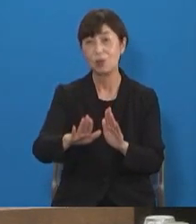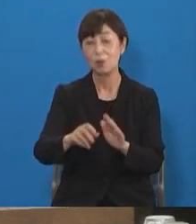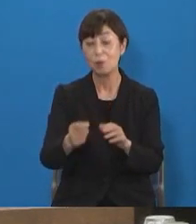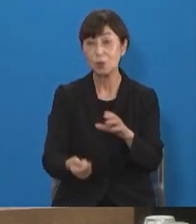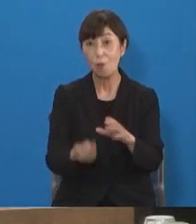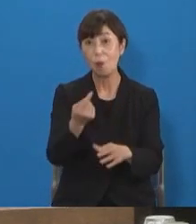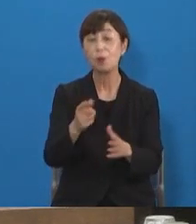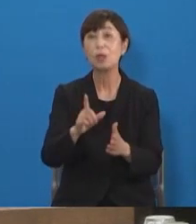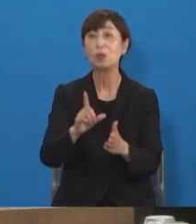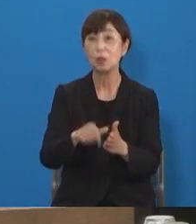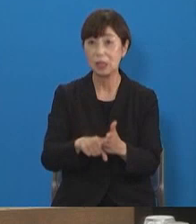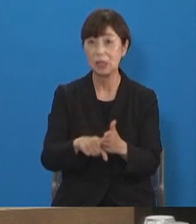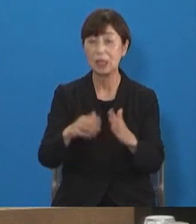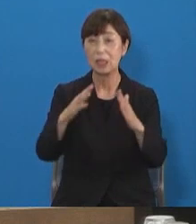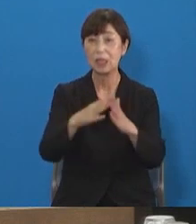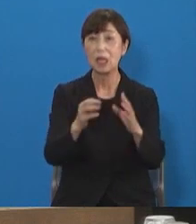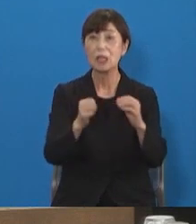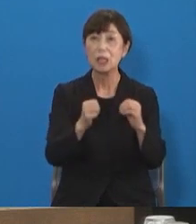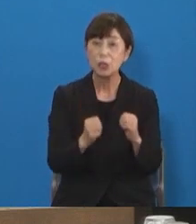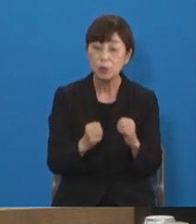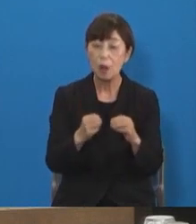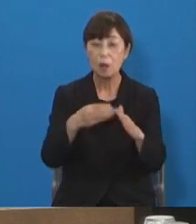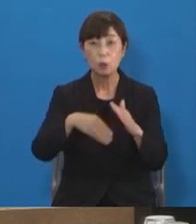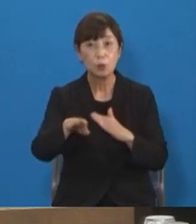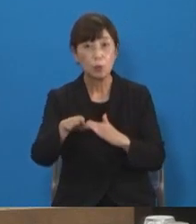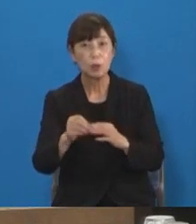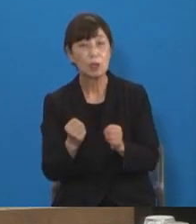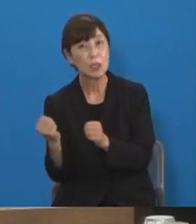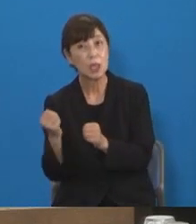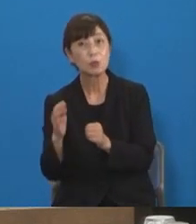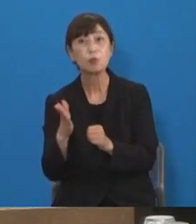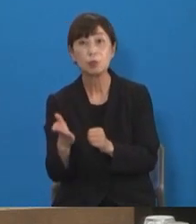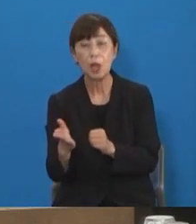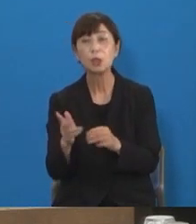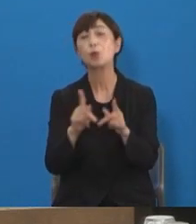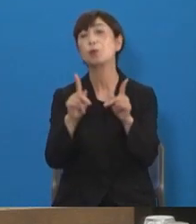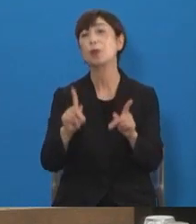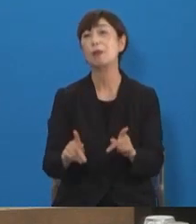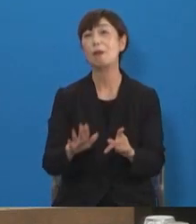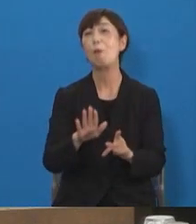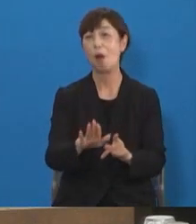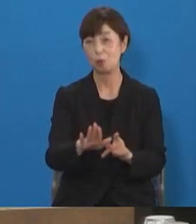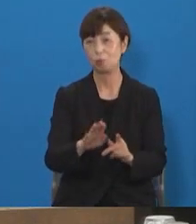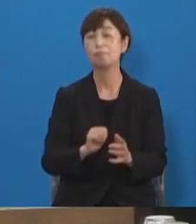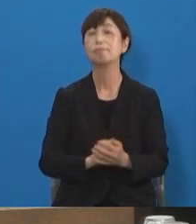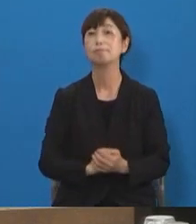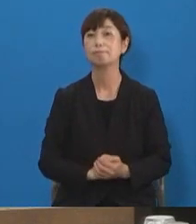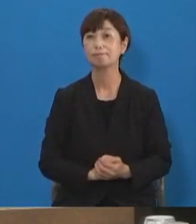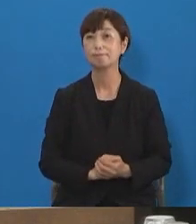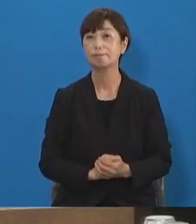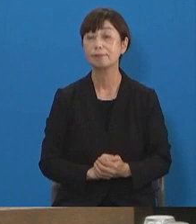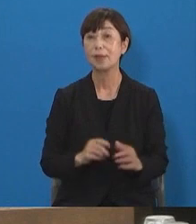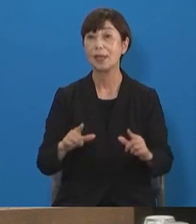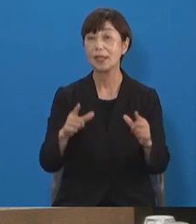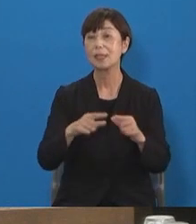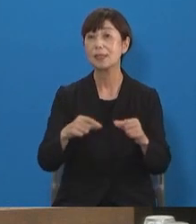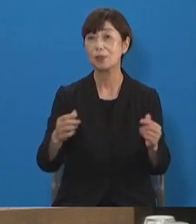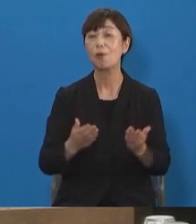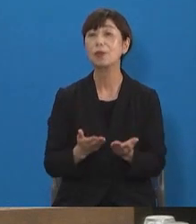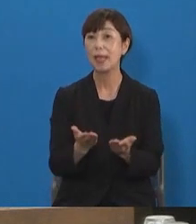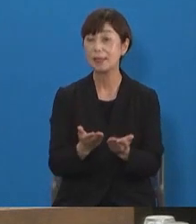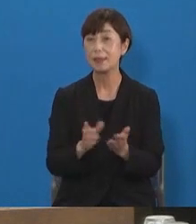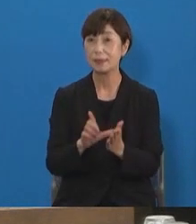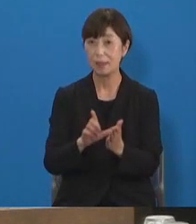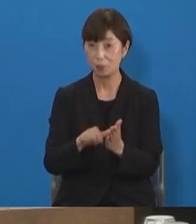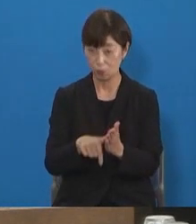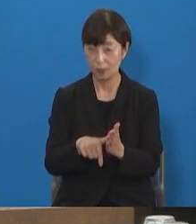避難と在宅避難のどちらを選ぶかという課題も想定されます。東日本大震災